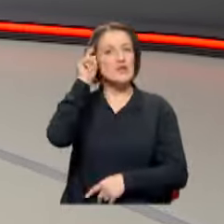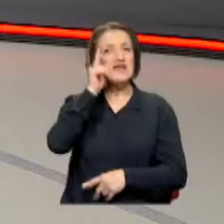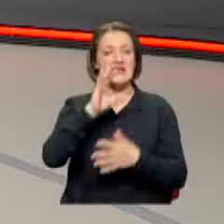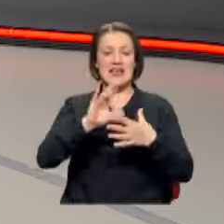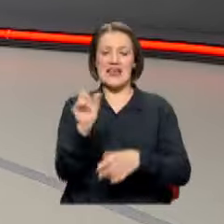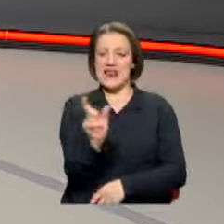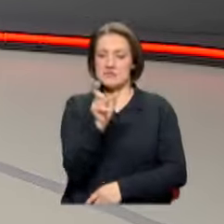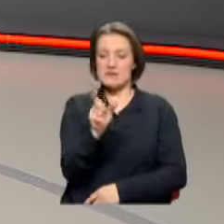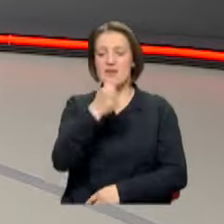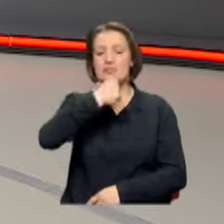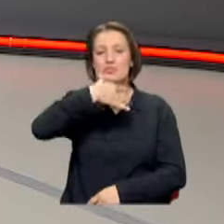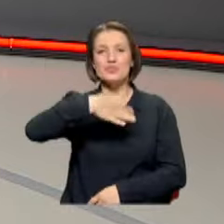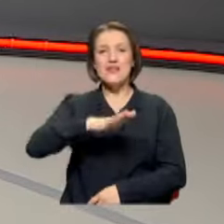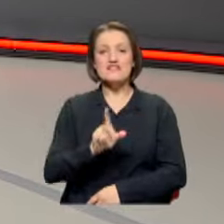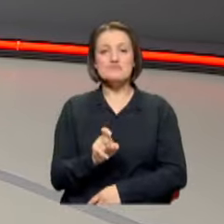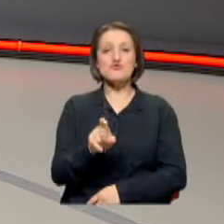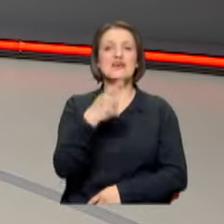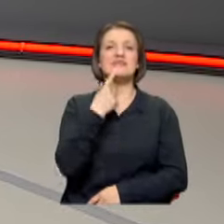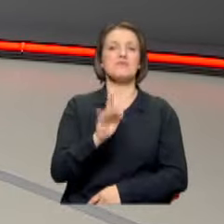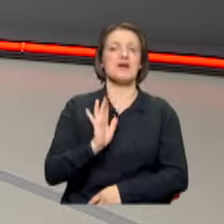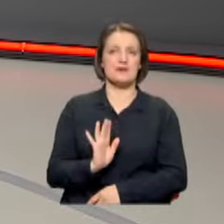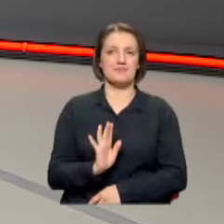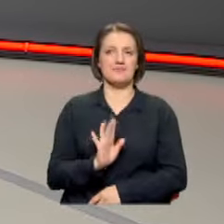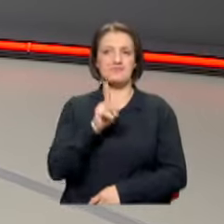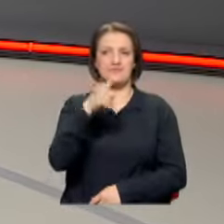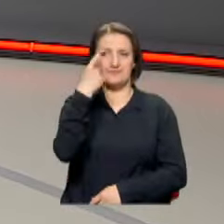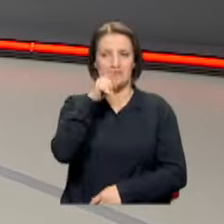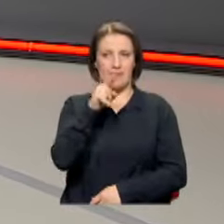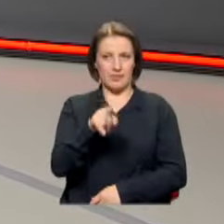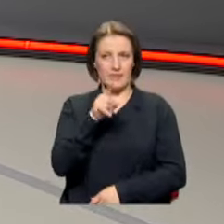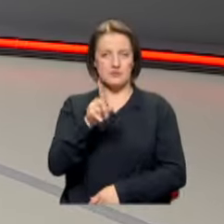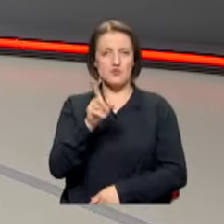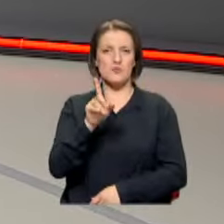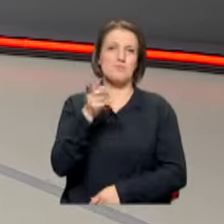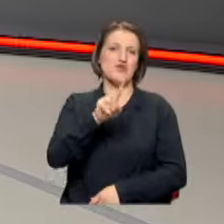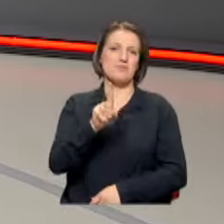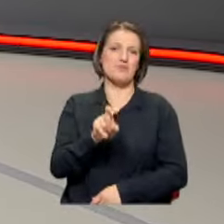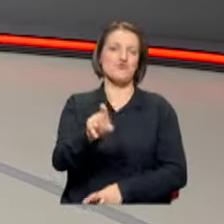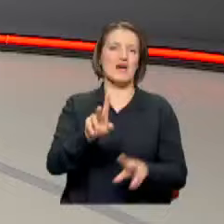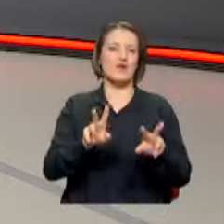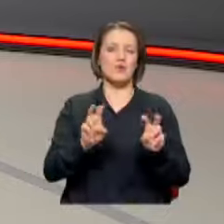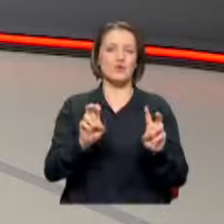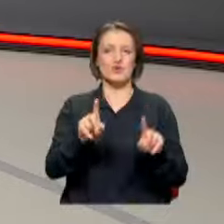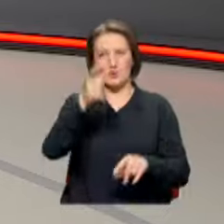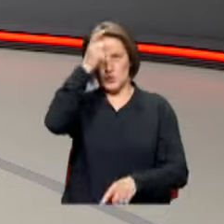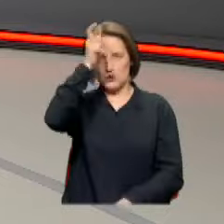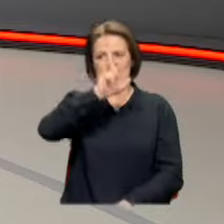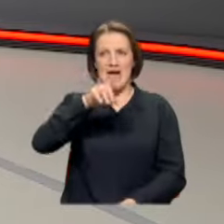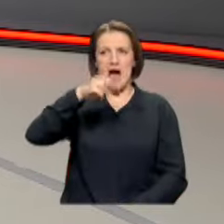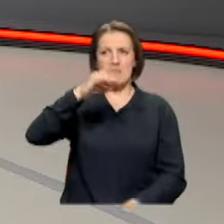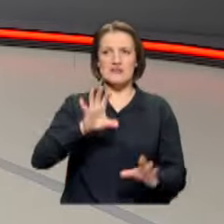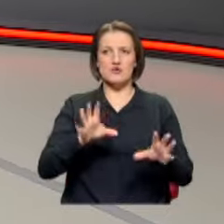Türkçe'ye. Ve deniz böceği demek. Dolayısıyla bu da başka bir böcek konusu. Türkiye AK Parti